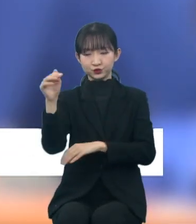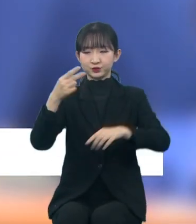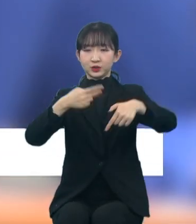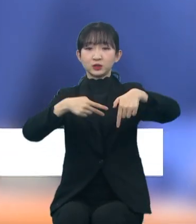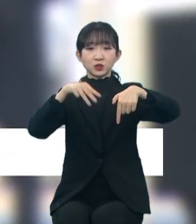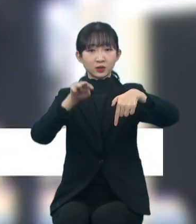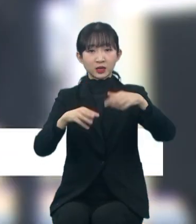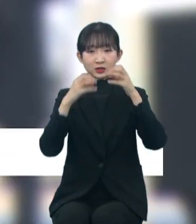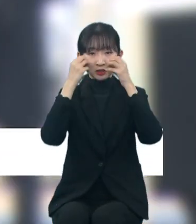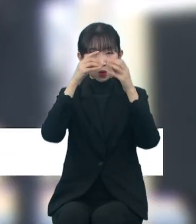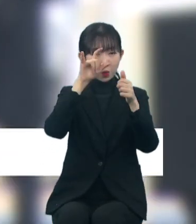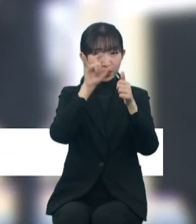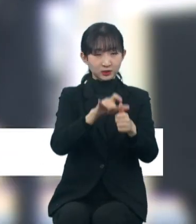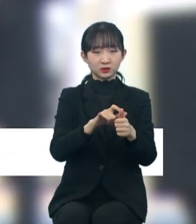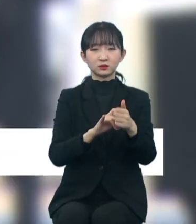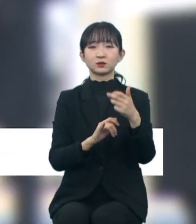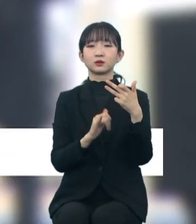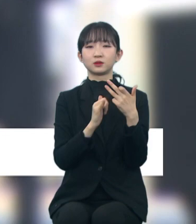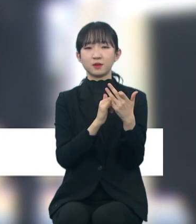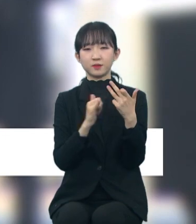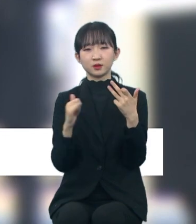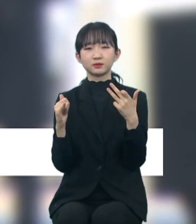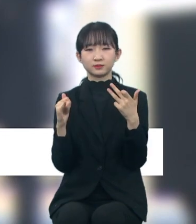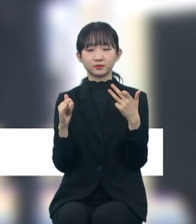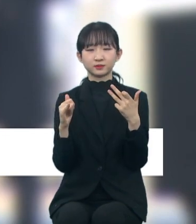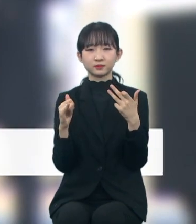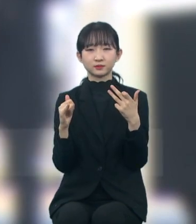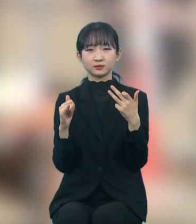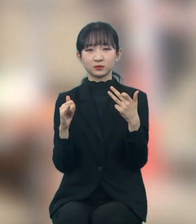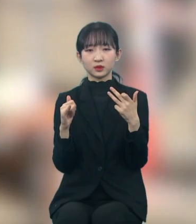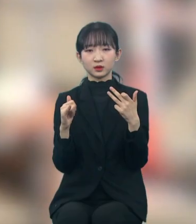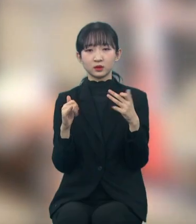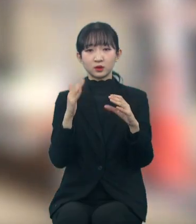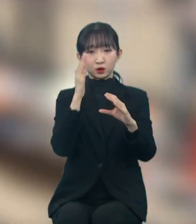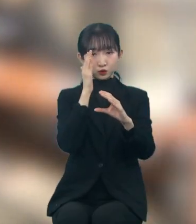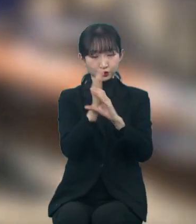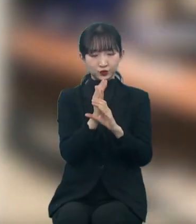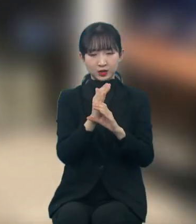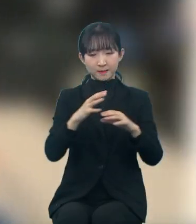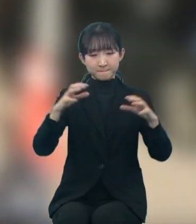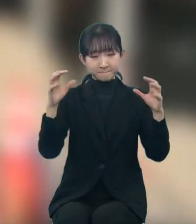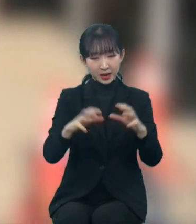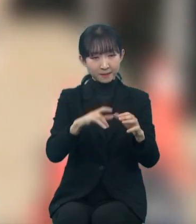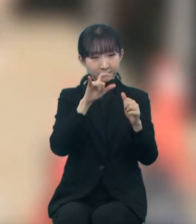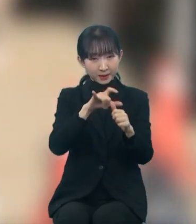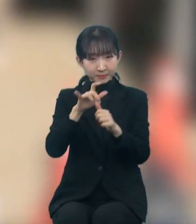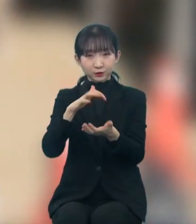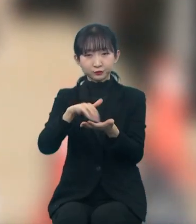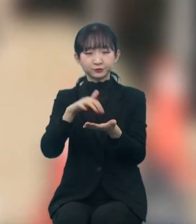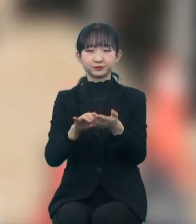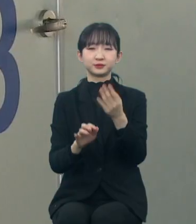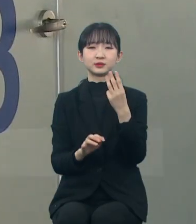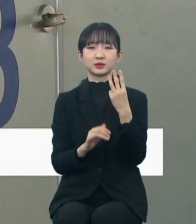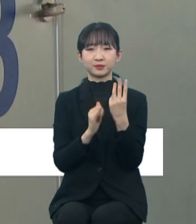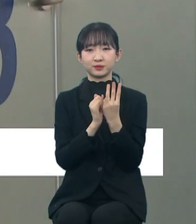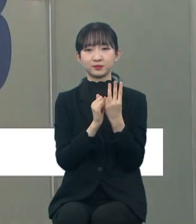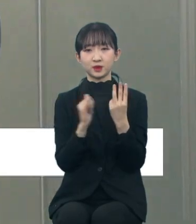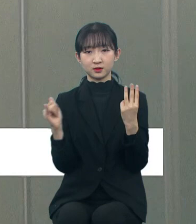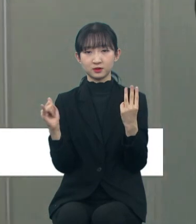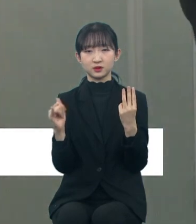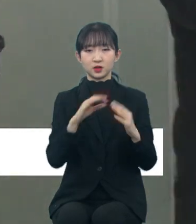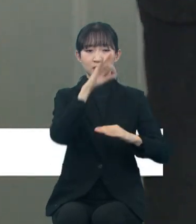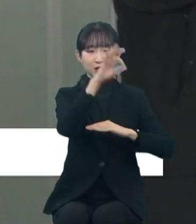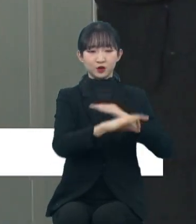신규 확진자 18명이 발생했습니다. 이 가운데 집단 감염 확진자는 3명입니다. 서구 가족